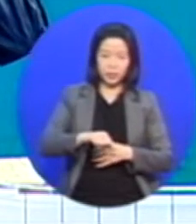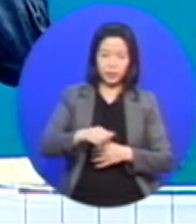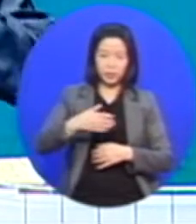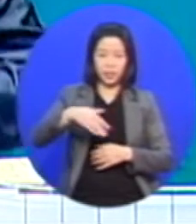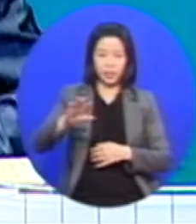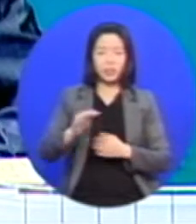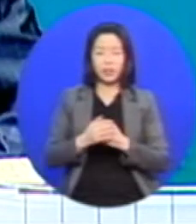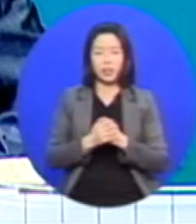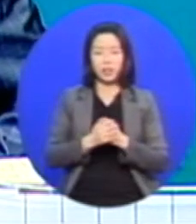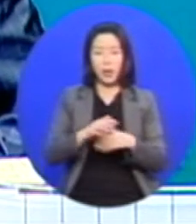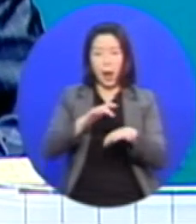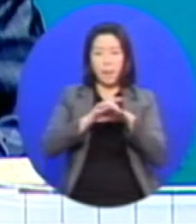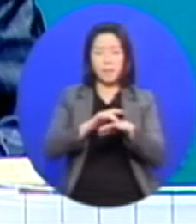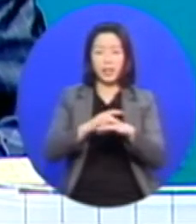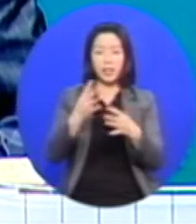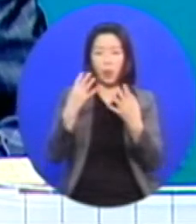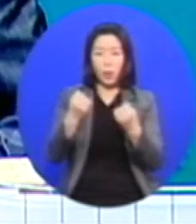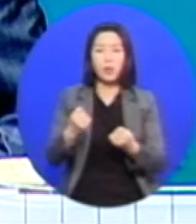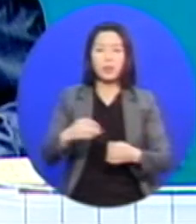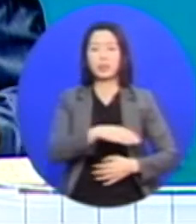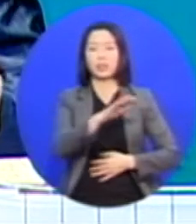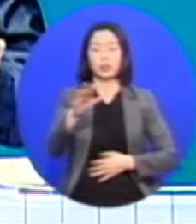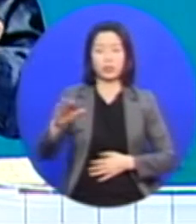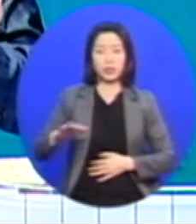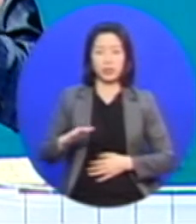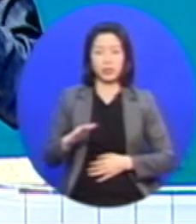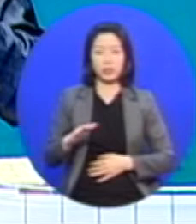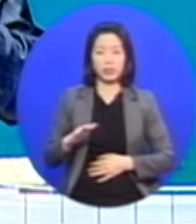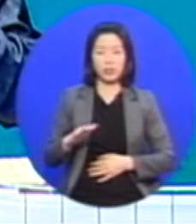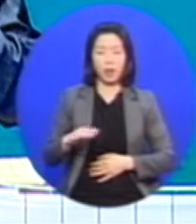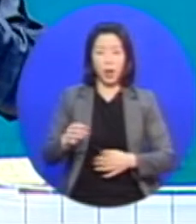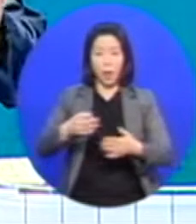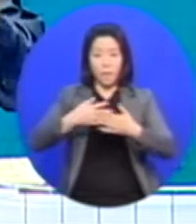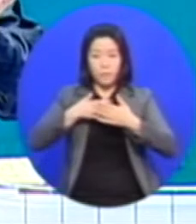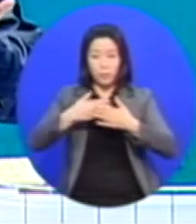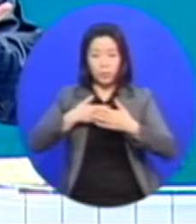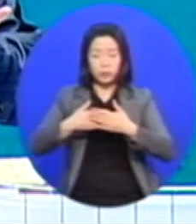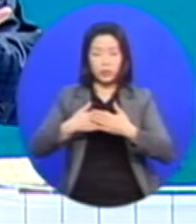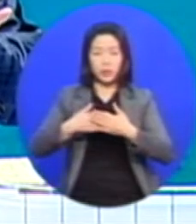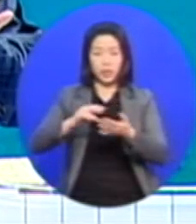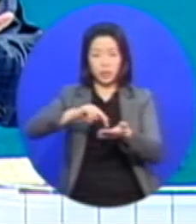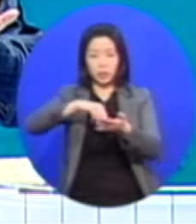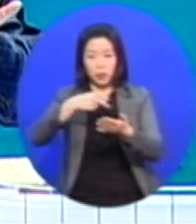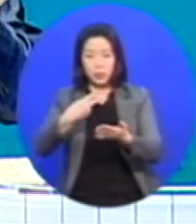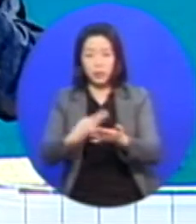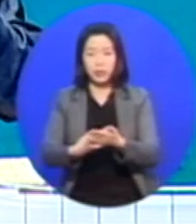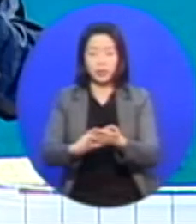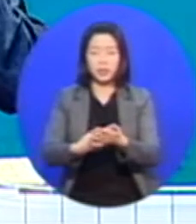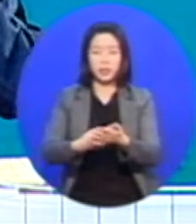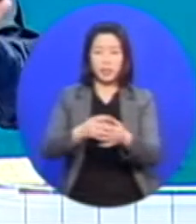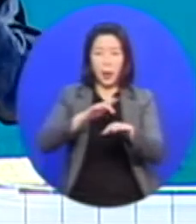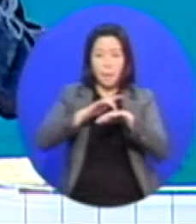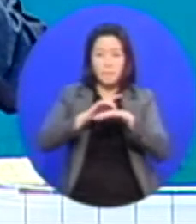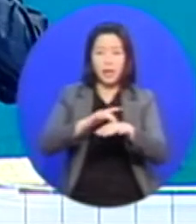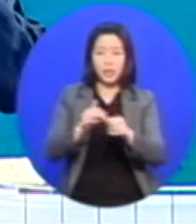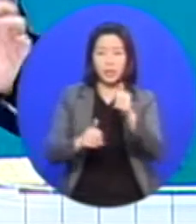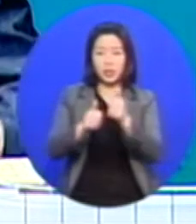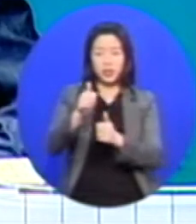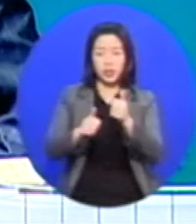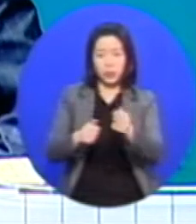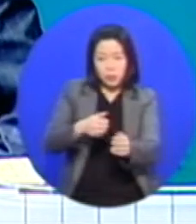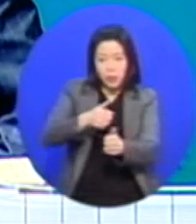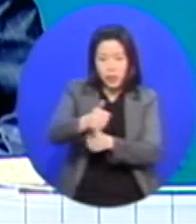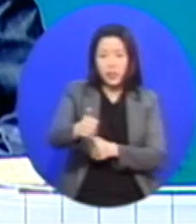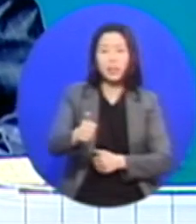얼마나 우리를 아 무소 깨에 넘어뜨리는 g 마귀의 시험이 글 살아만